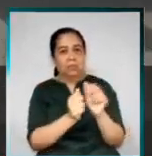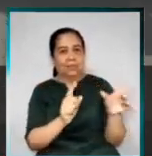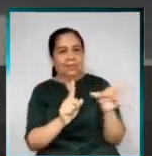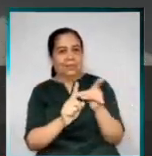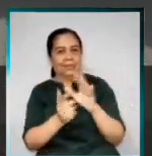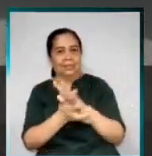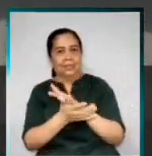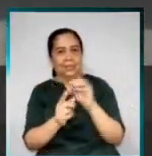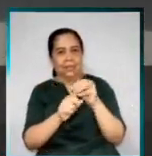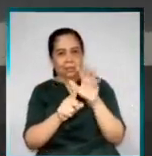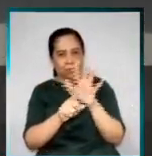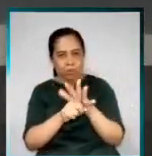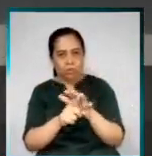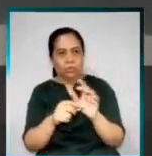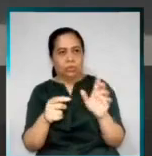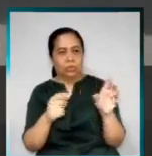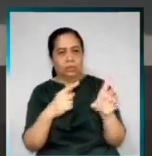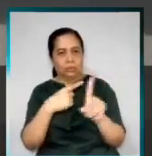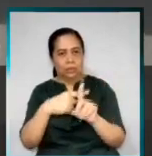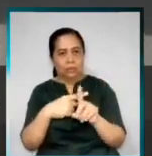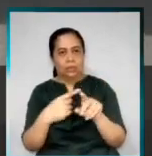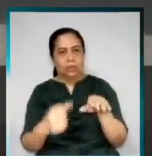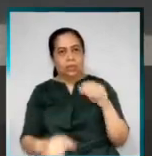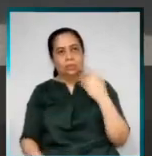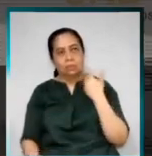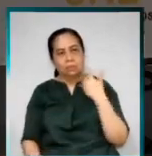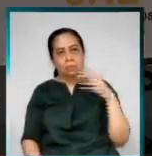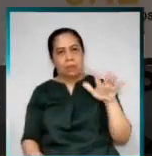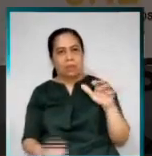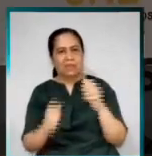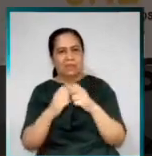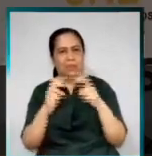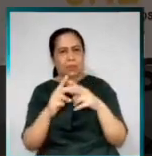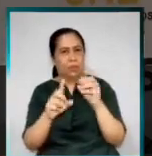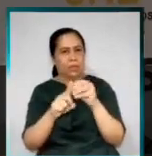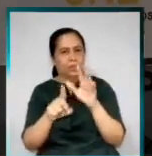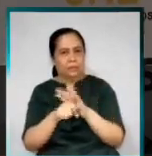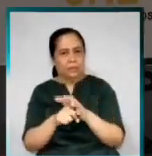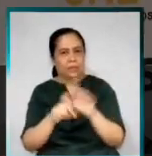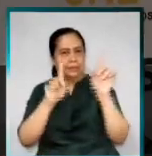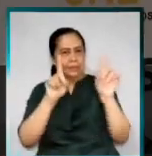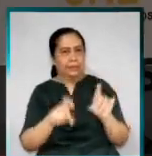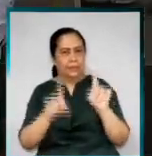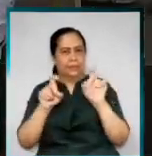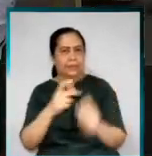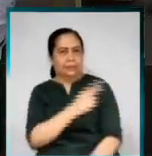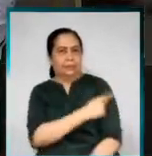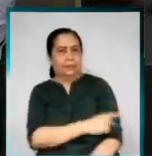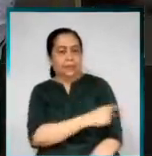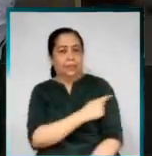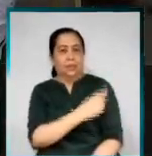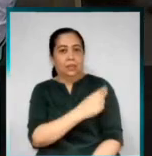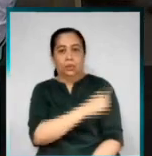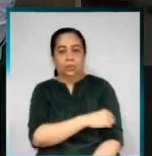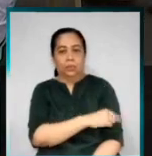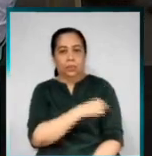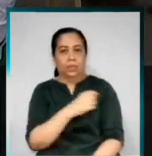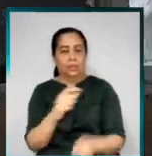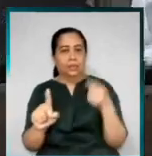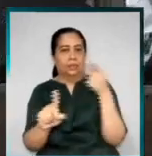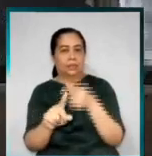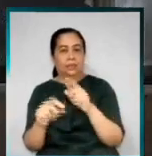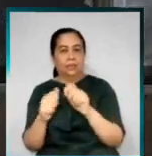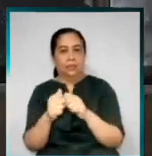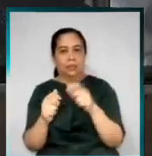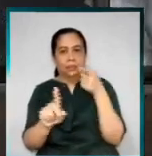COVID positive, symptomatic patients, kahit walang exposure, testing ng mga pasyente sa ospital at targeted screening sa mga lugar na